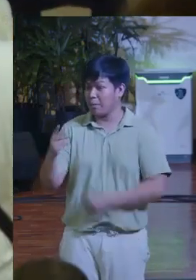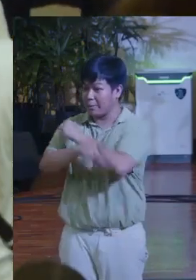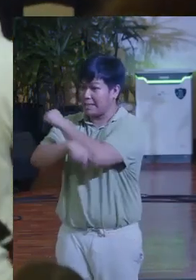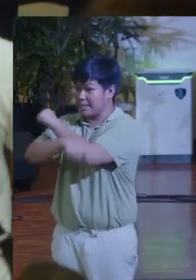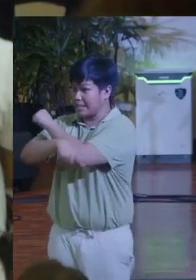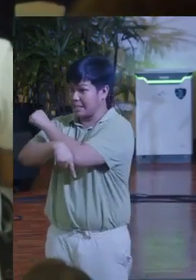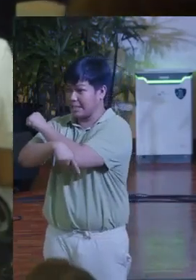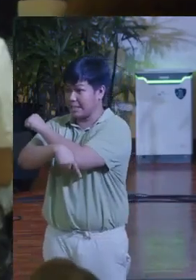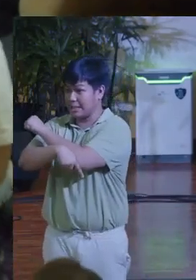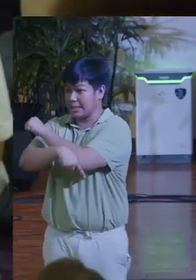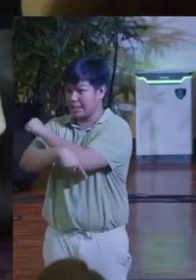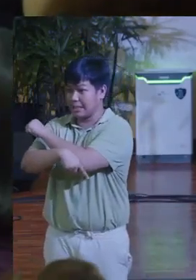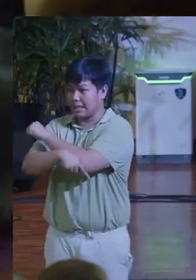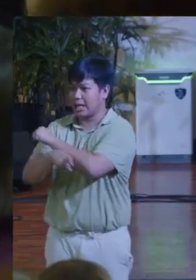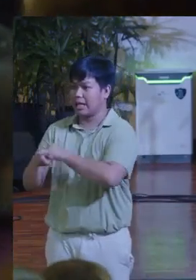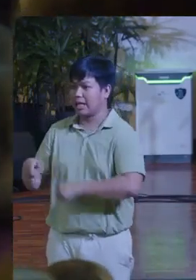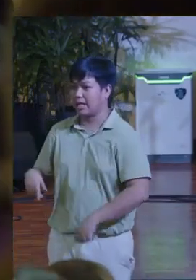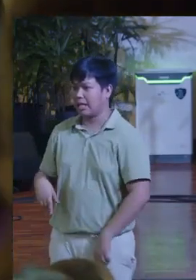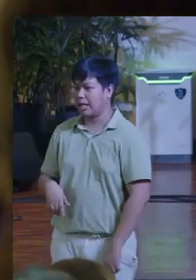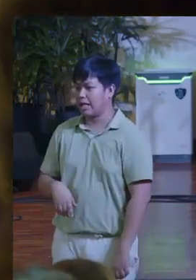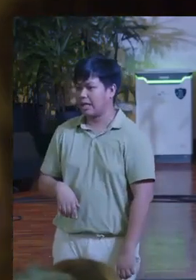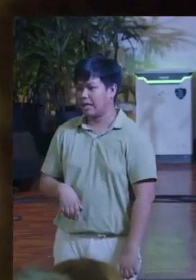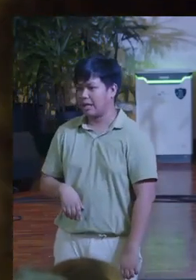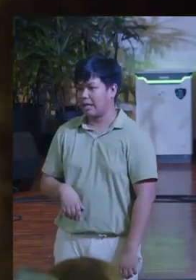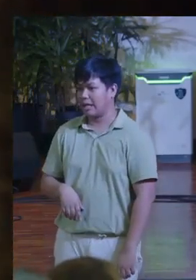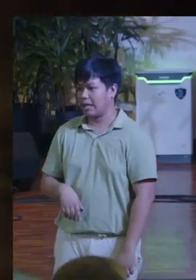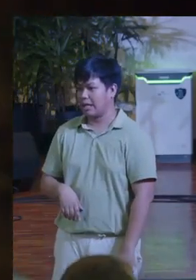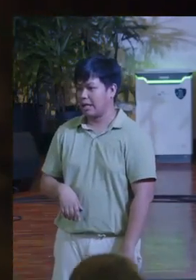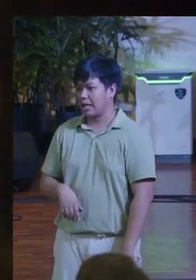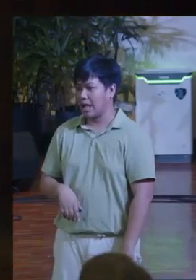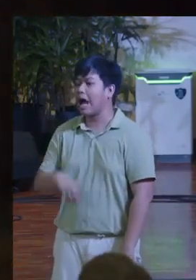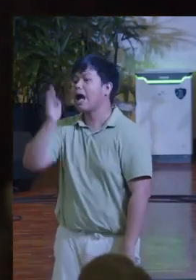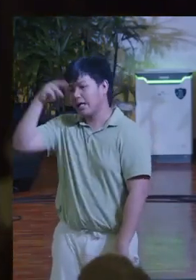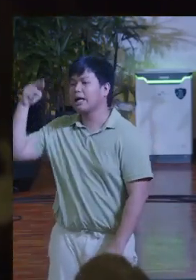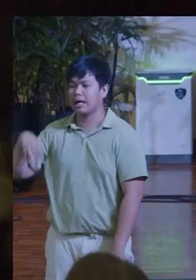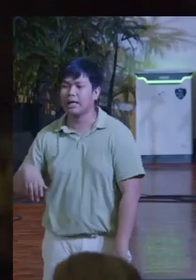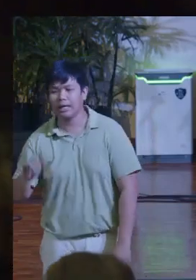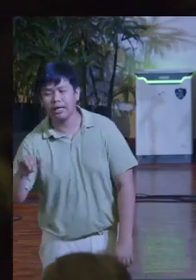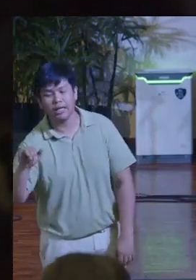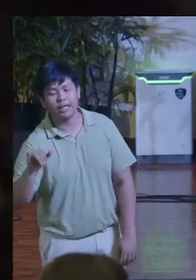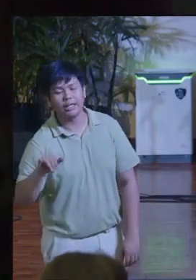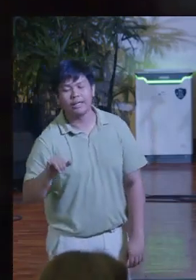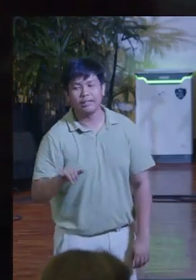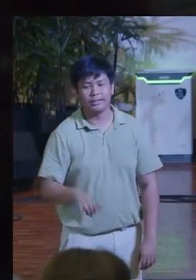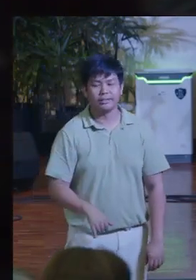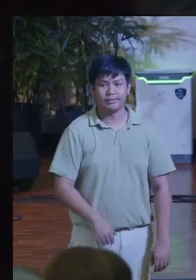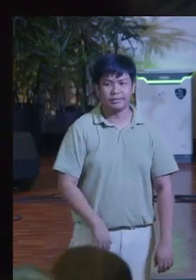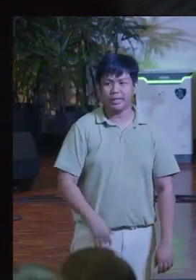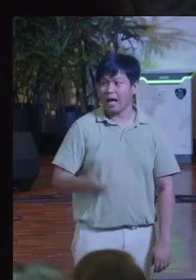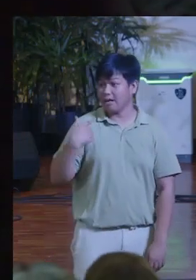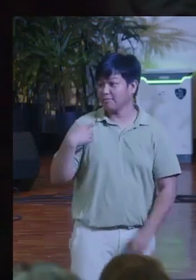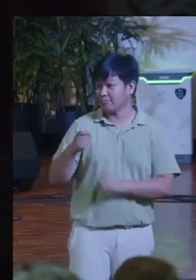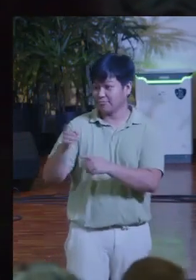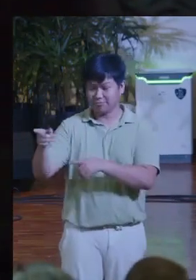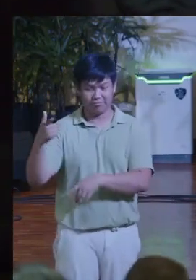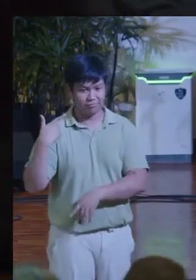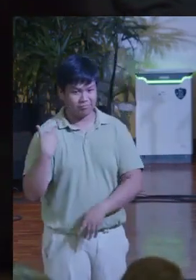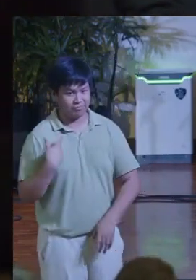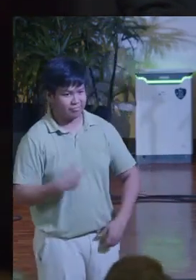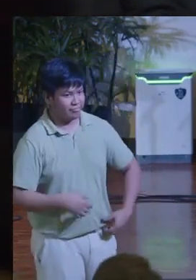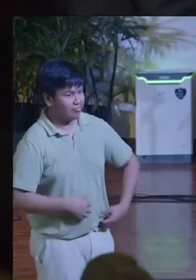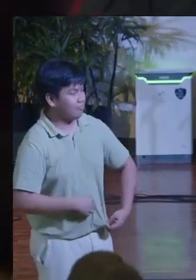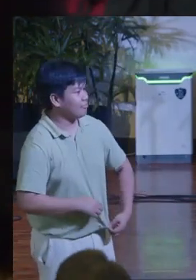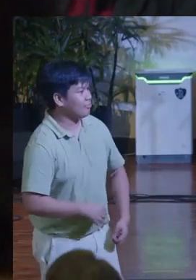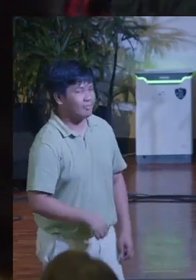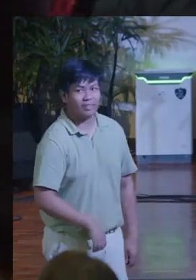lang. No? Mga kapatid, pagdamutan nyo na ang aming alok sa